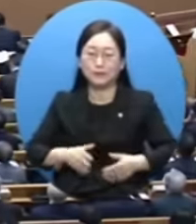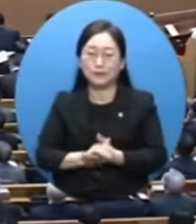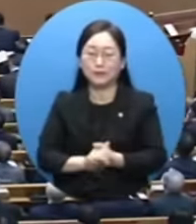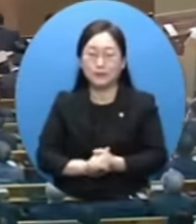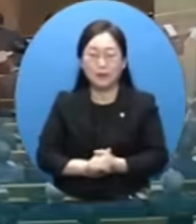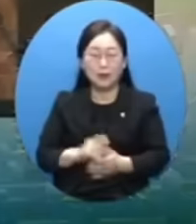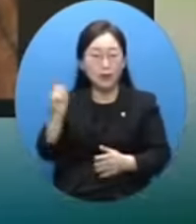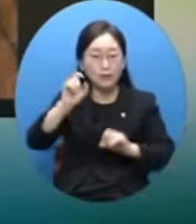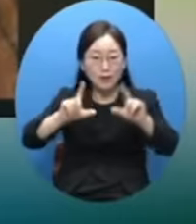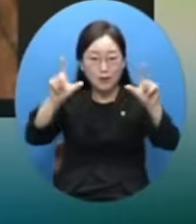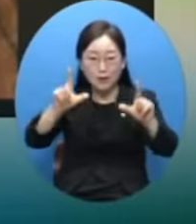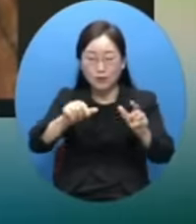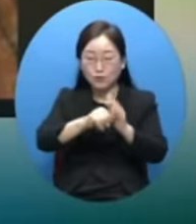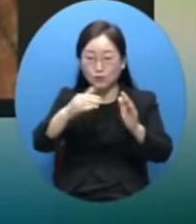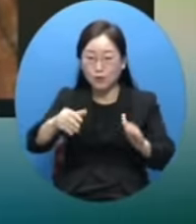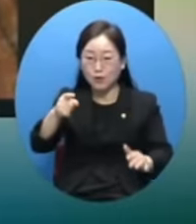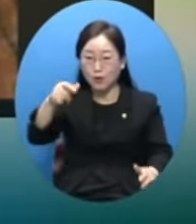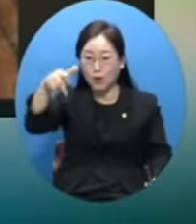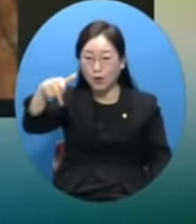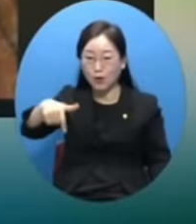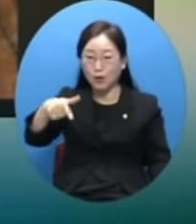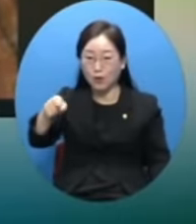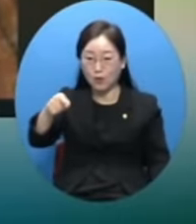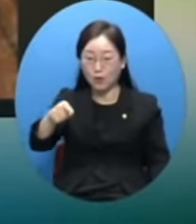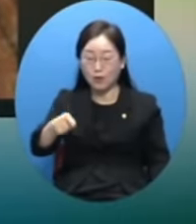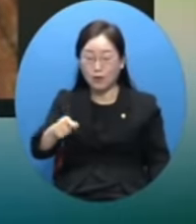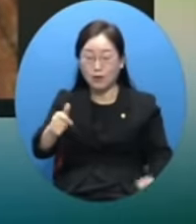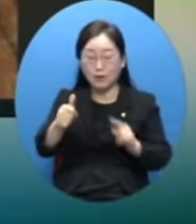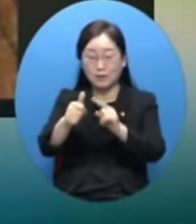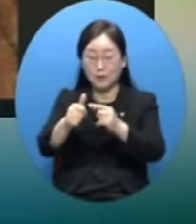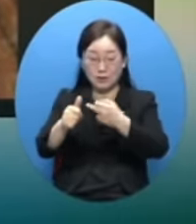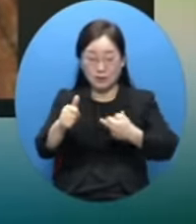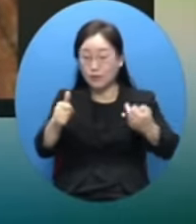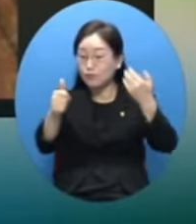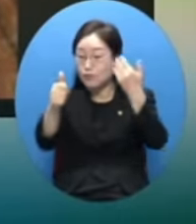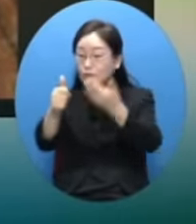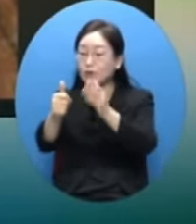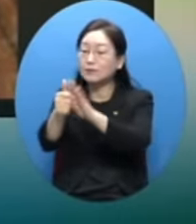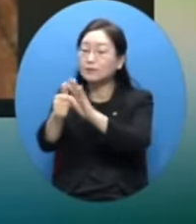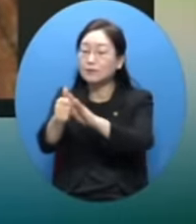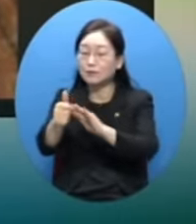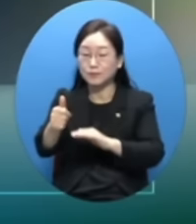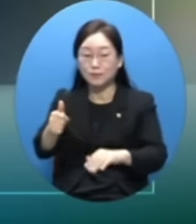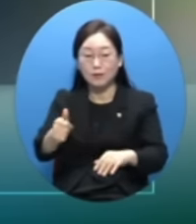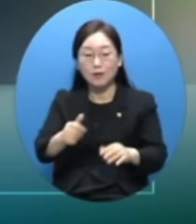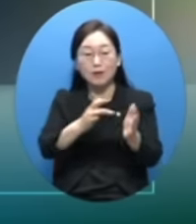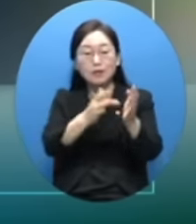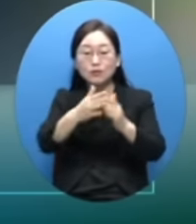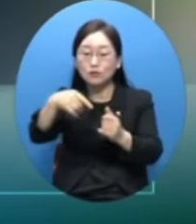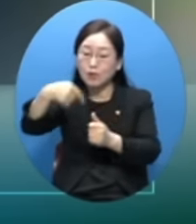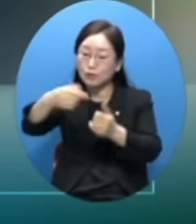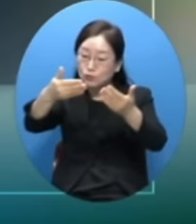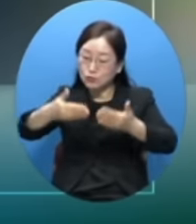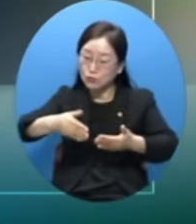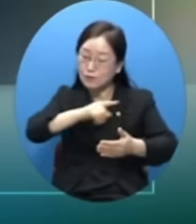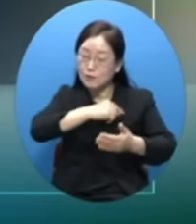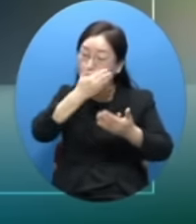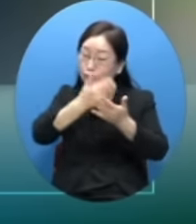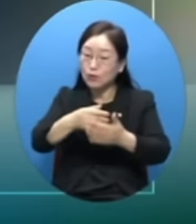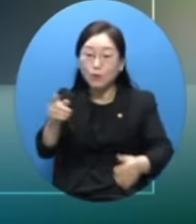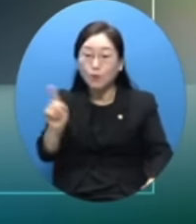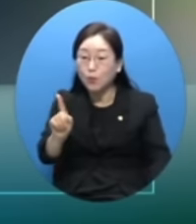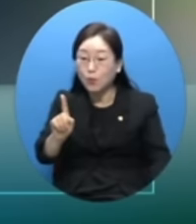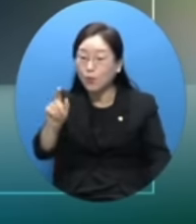불리는 어거스틴에게 한 제자가 질문합니다. 선생님, 예수님의 가르침 중에서 제일 중요한 것이